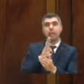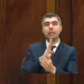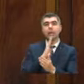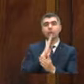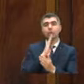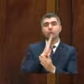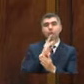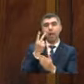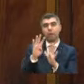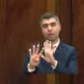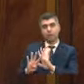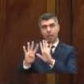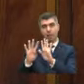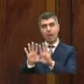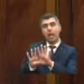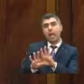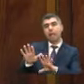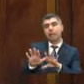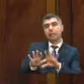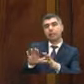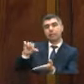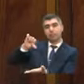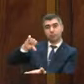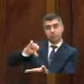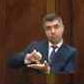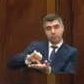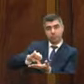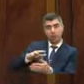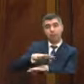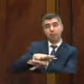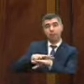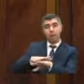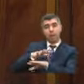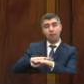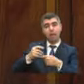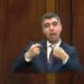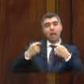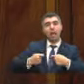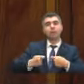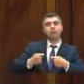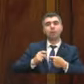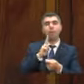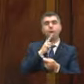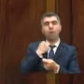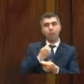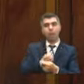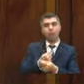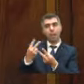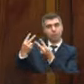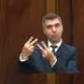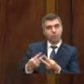المقبل في أكادير، غادي يكون فيها الجهات وبطبيعة الحال الحكومة ومختلف